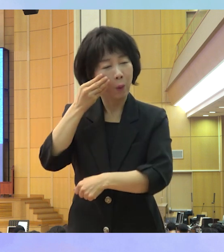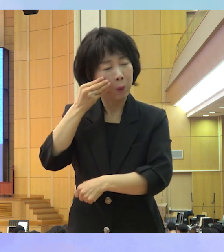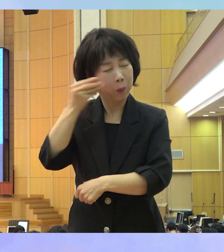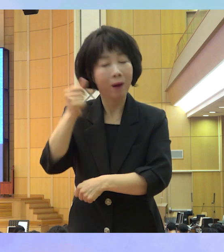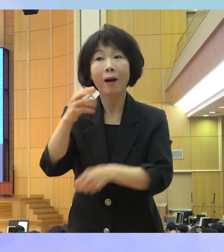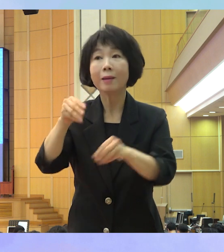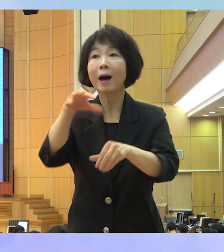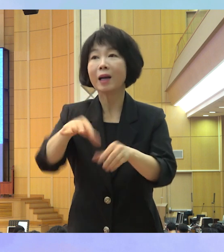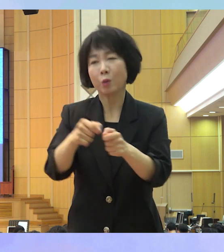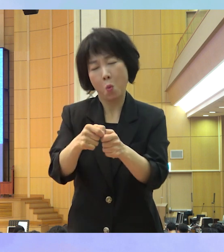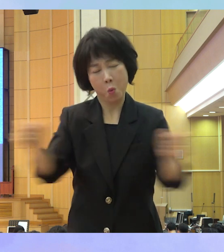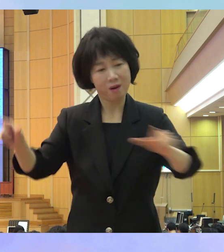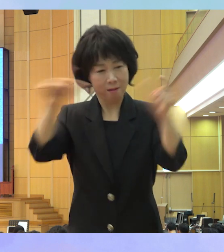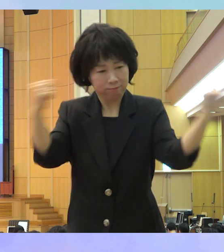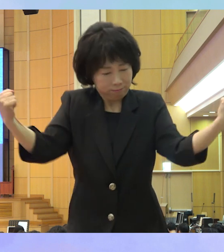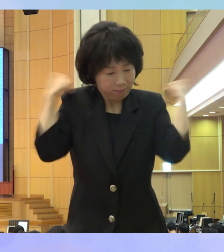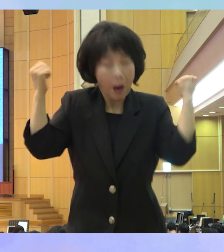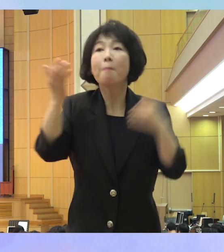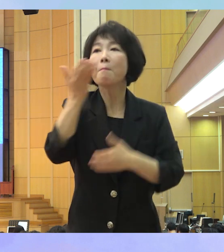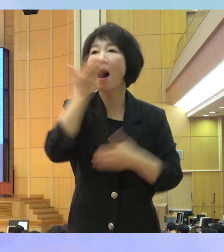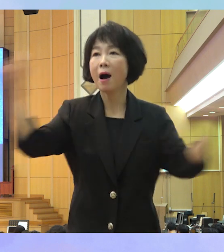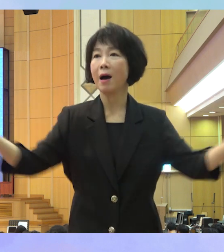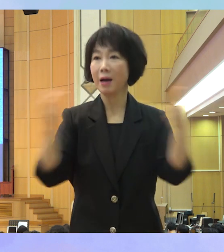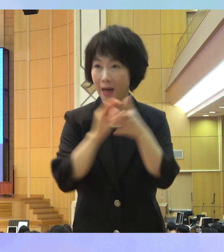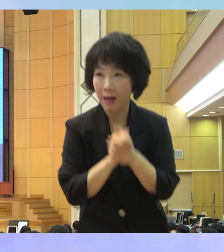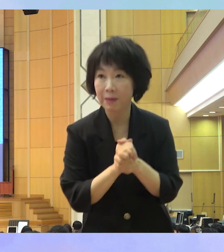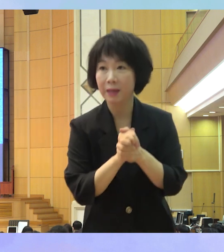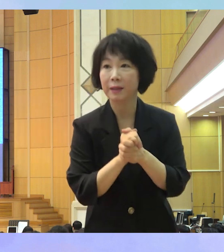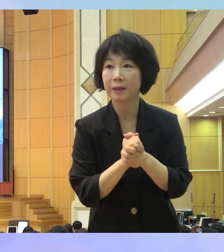땅에서 장수하리라. 아멘.